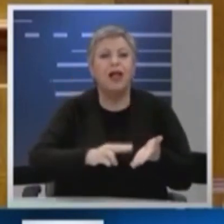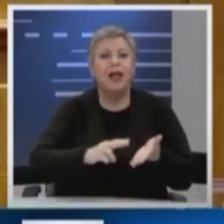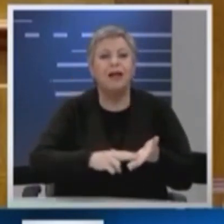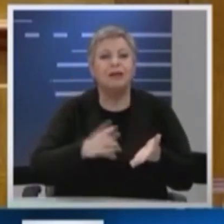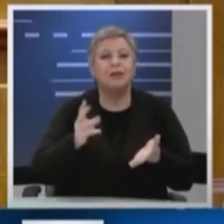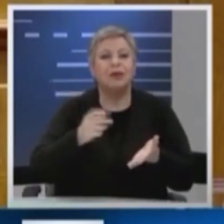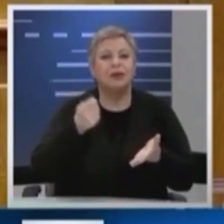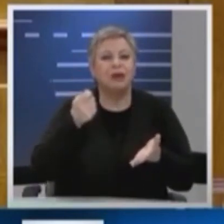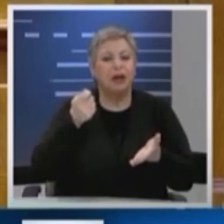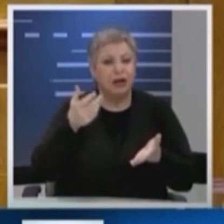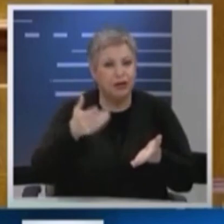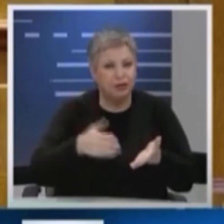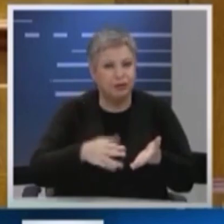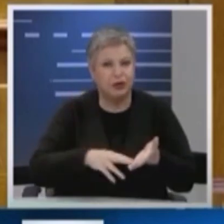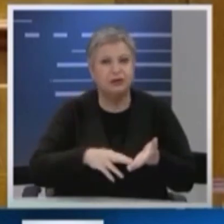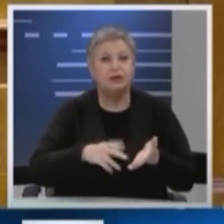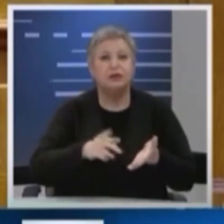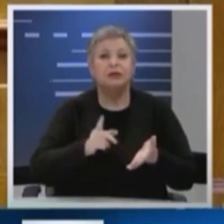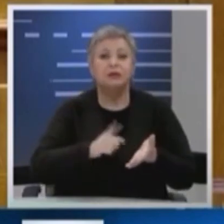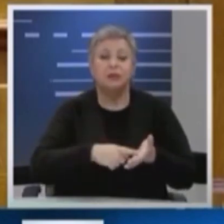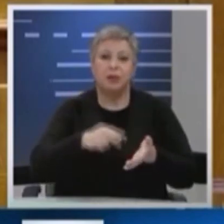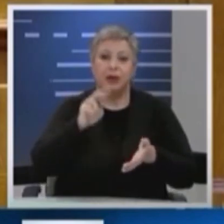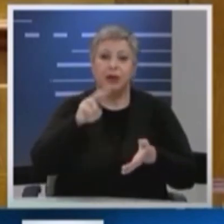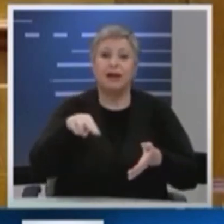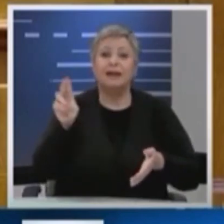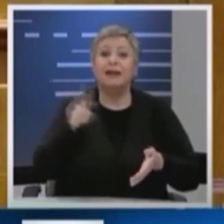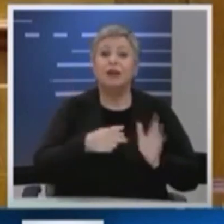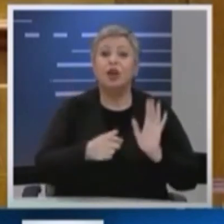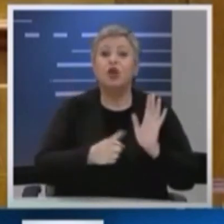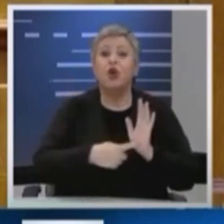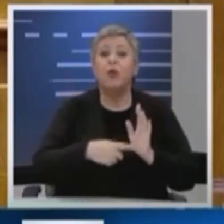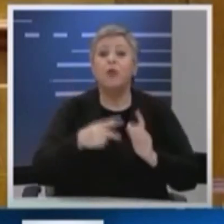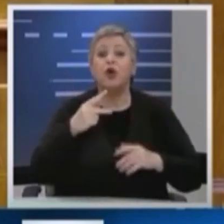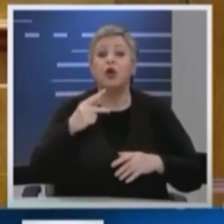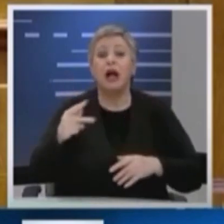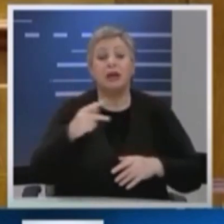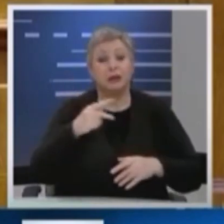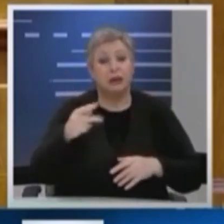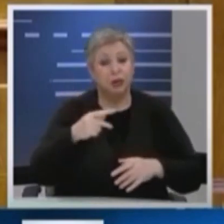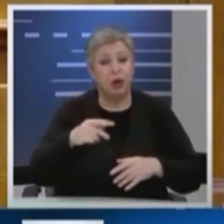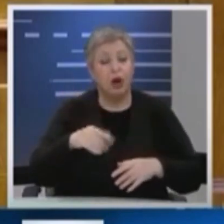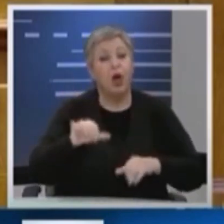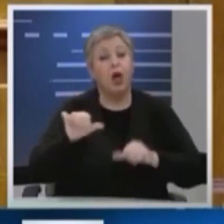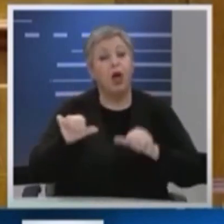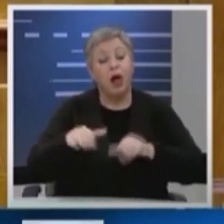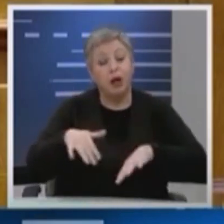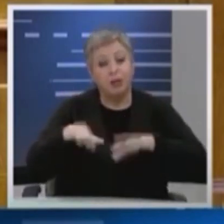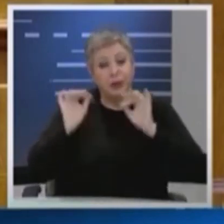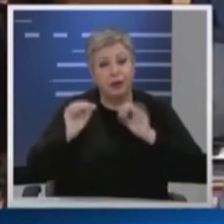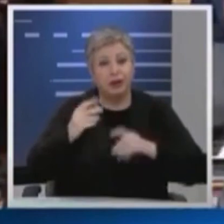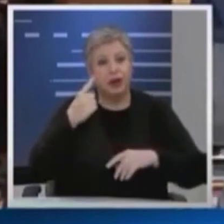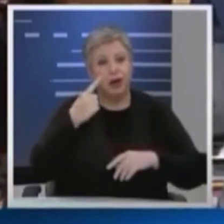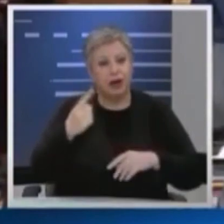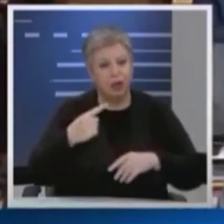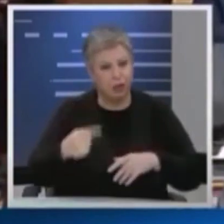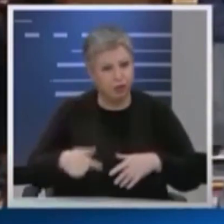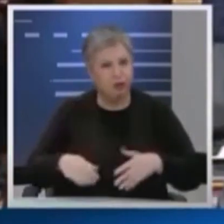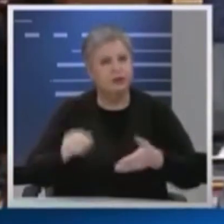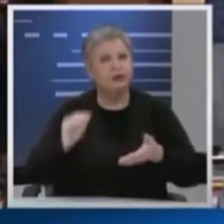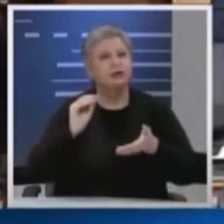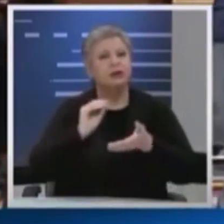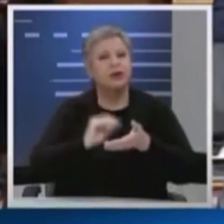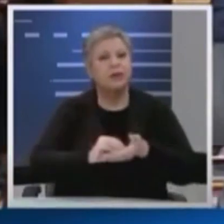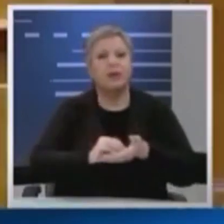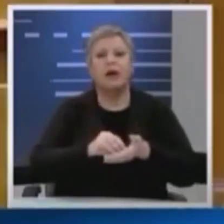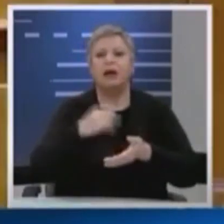από την κατάργηση του απαράδεκτου νόμου Κατρούγκαλου, να επανασχεδιαστεί. Για τις εργασιακές σχέσεις που πρέπει να επανέλθουν